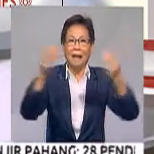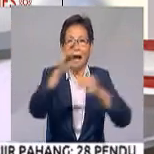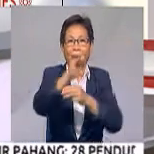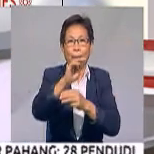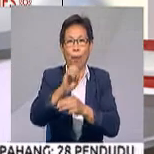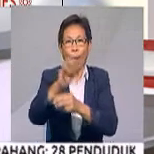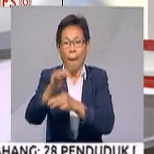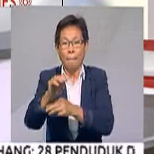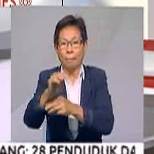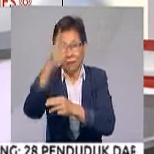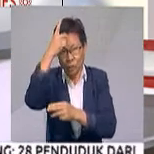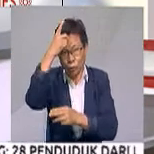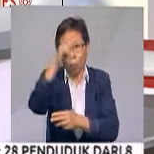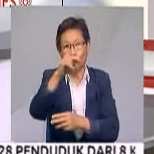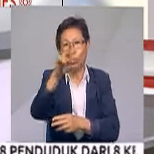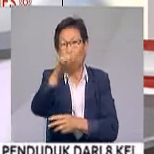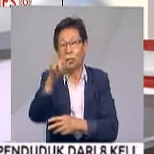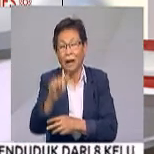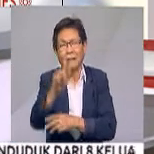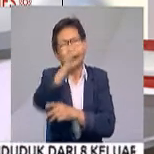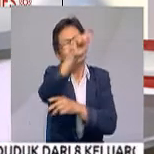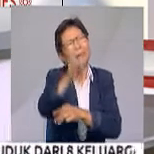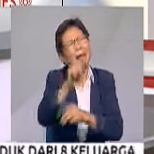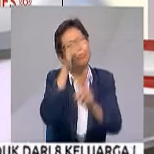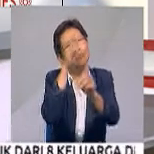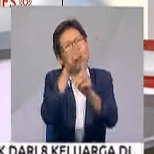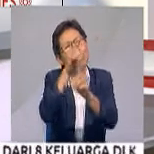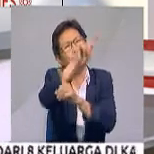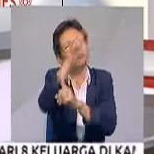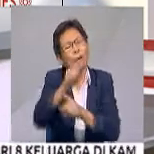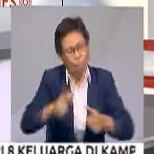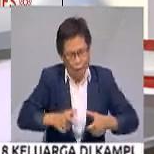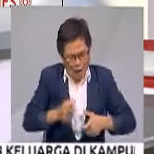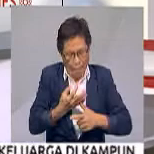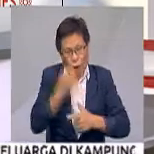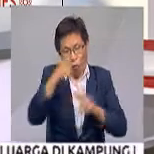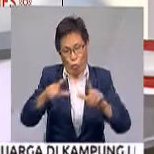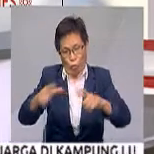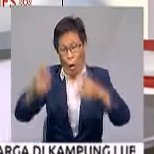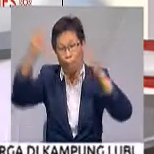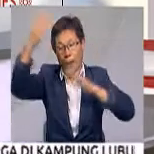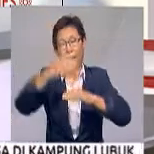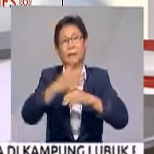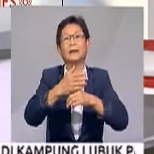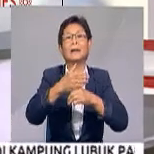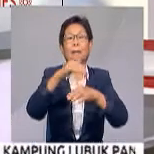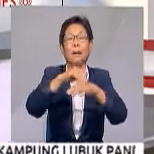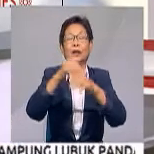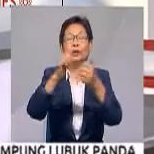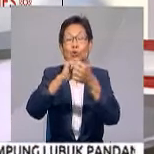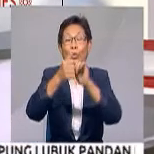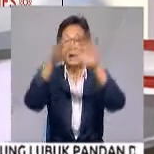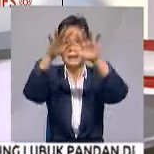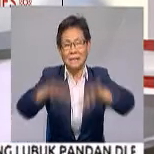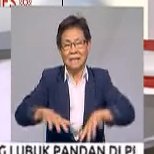Norza Zakaria, ketika ditanya mengenai sasaran pingat emas untuk kontinjen pada temasya Dwi tahunan ini.